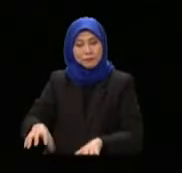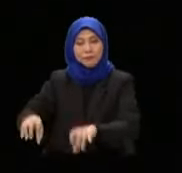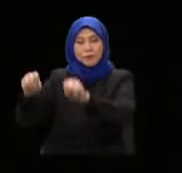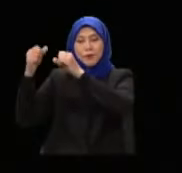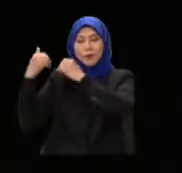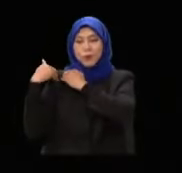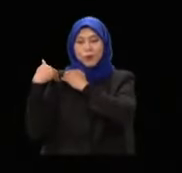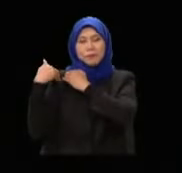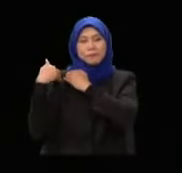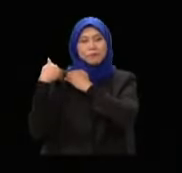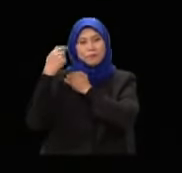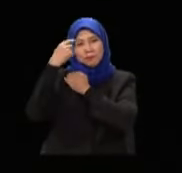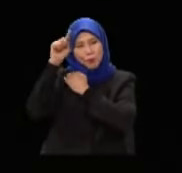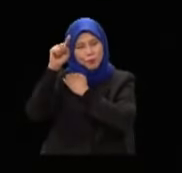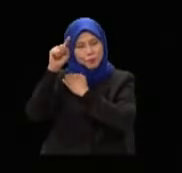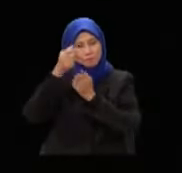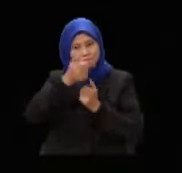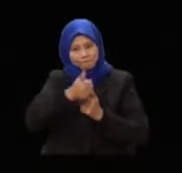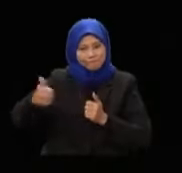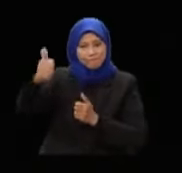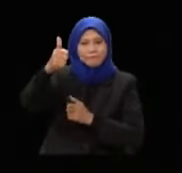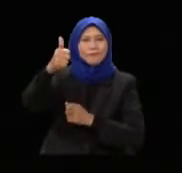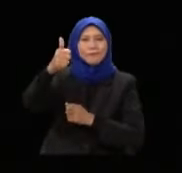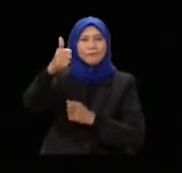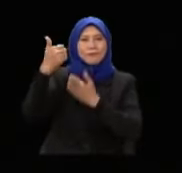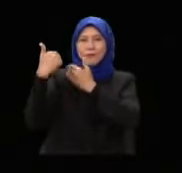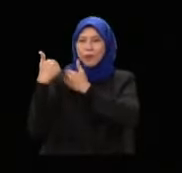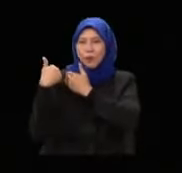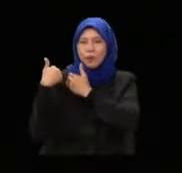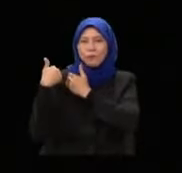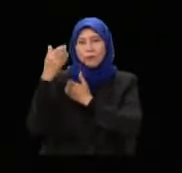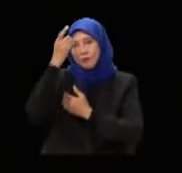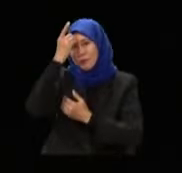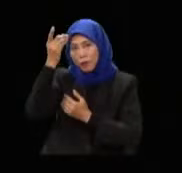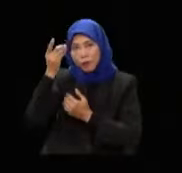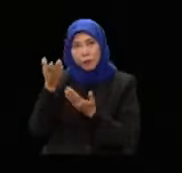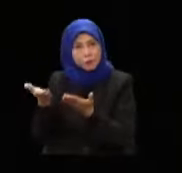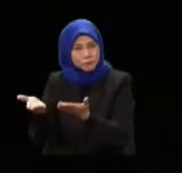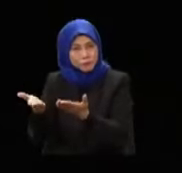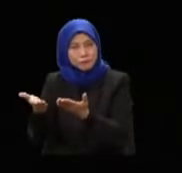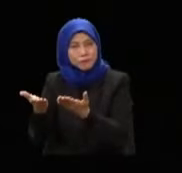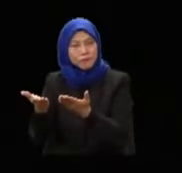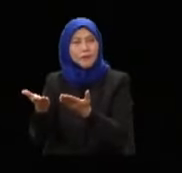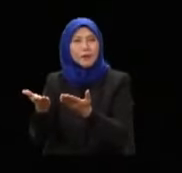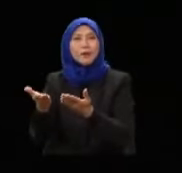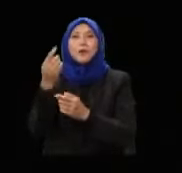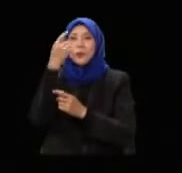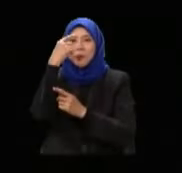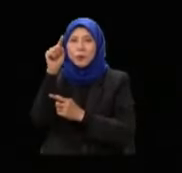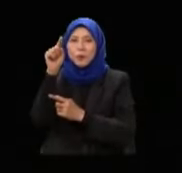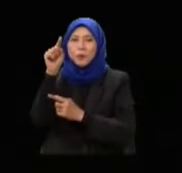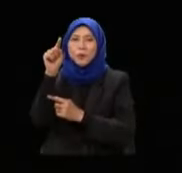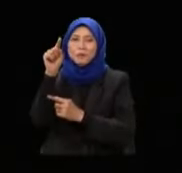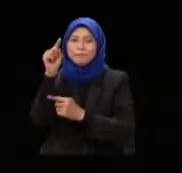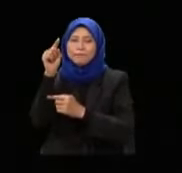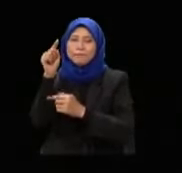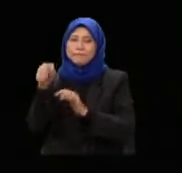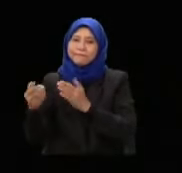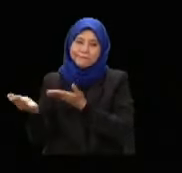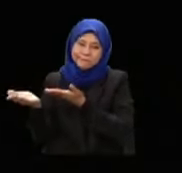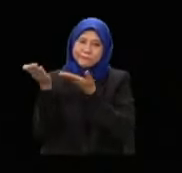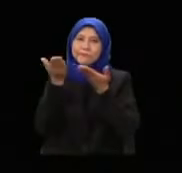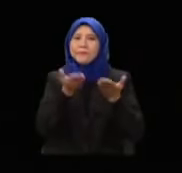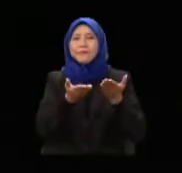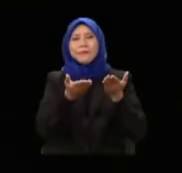tanggungjawab menelanjangi portfolio ini tanggung jawab responsibility Dato yang besar untuk Paul kemeja kepaduan